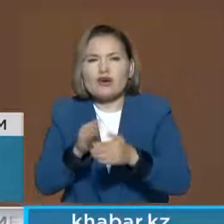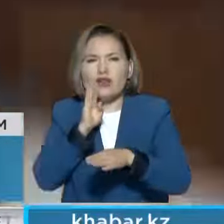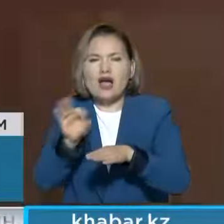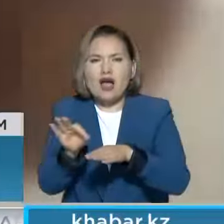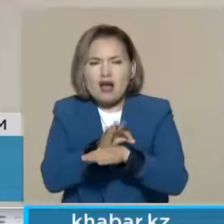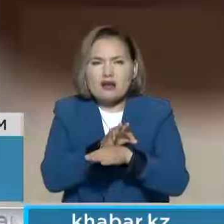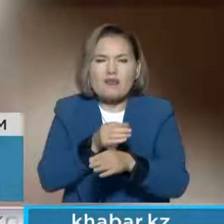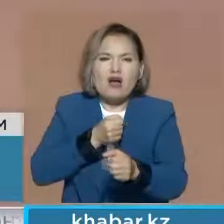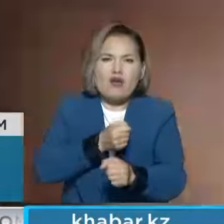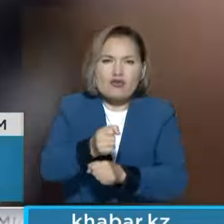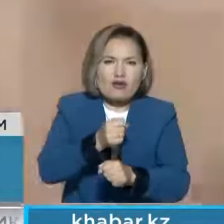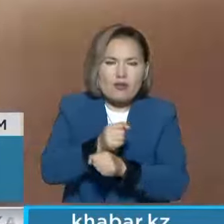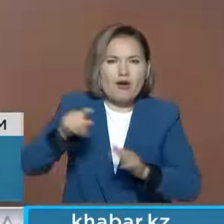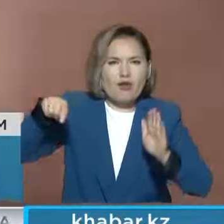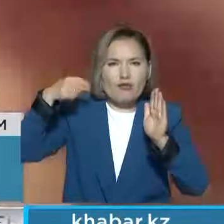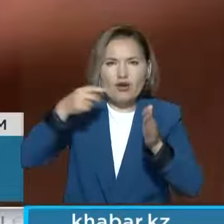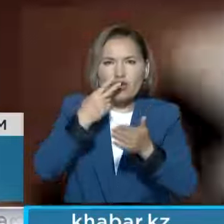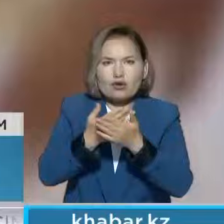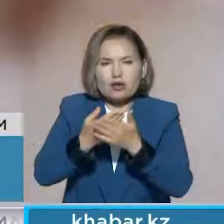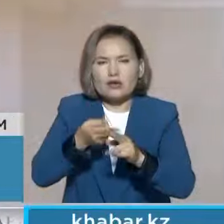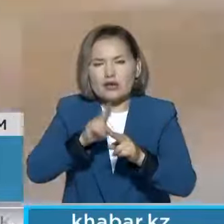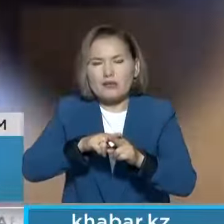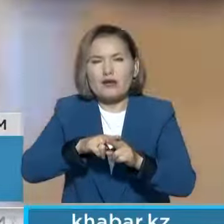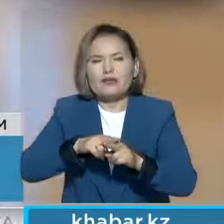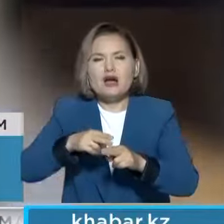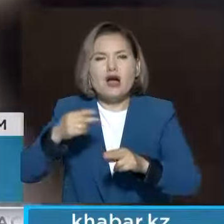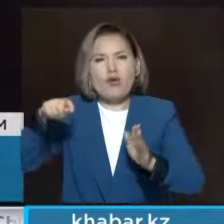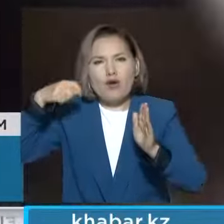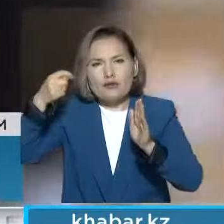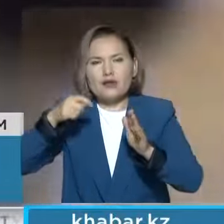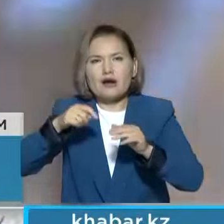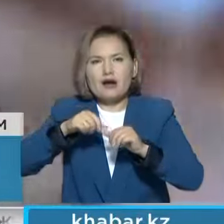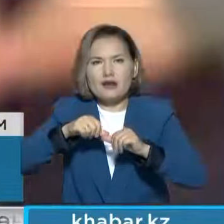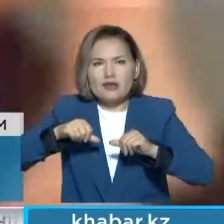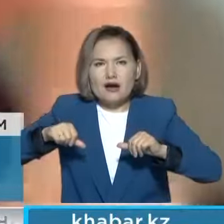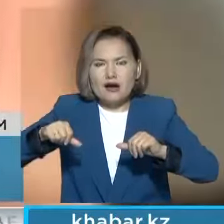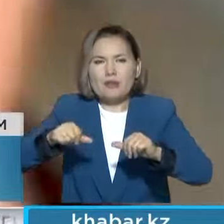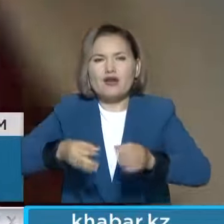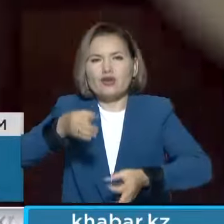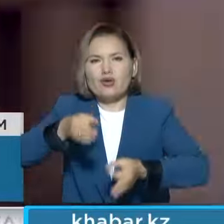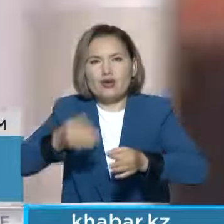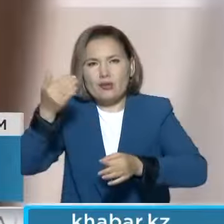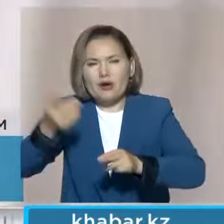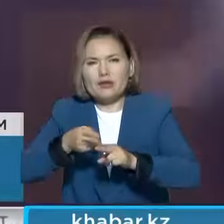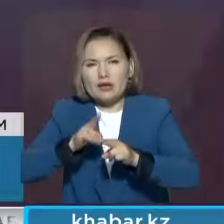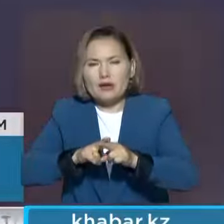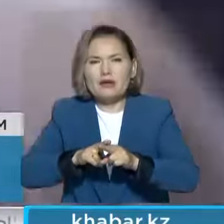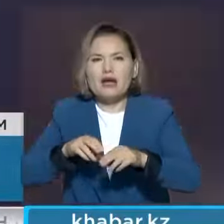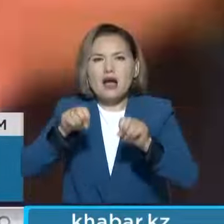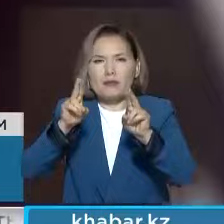әйелінен өзі таяқ жеген бейне жазбаны жүктеген. Даулы бейне жазбаны қараған Астана қаласының әкімшілік құқық бұзушылық